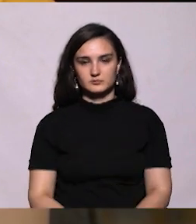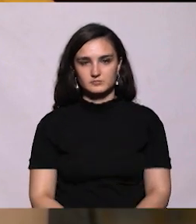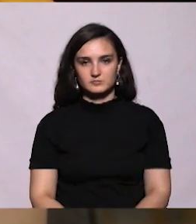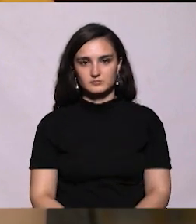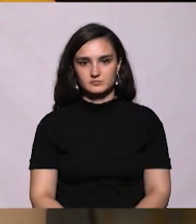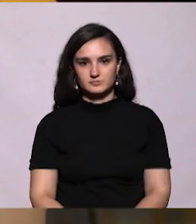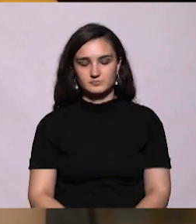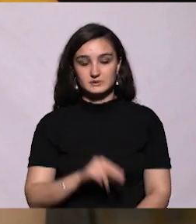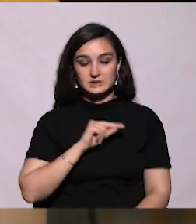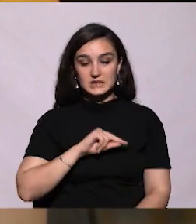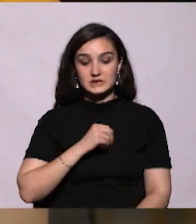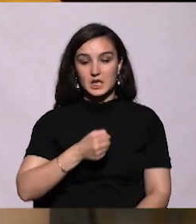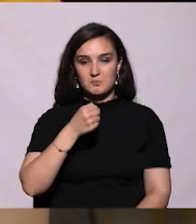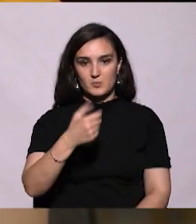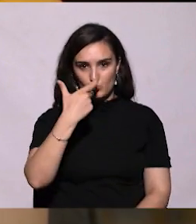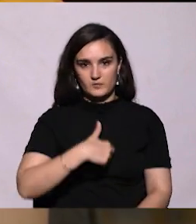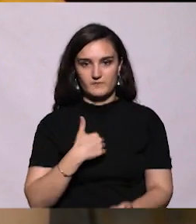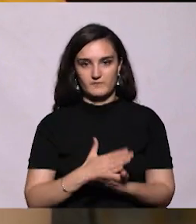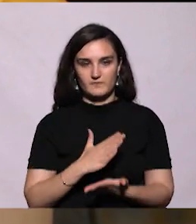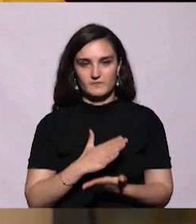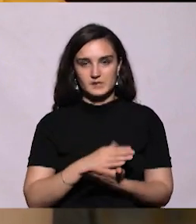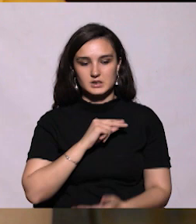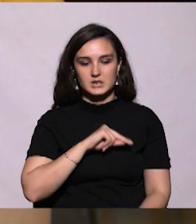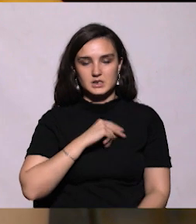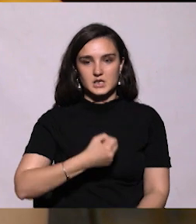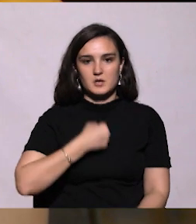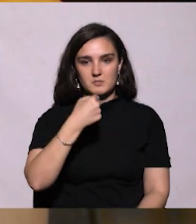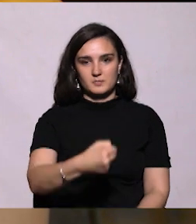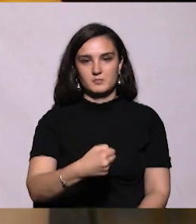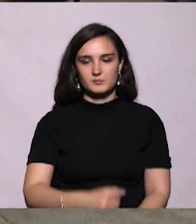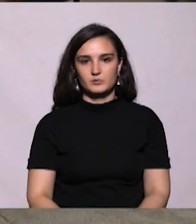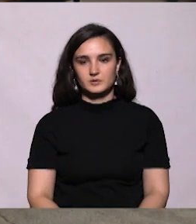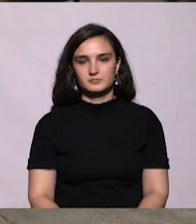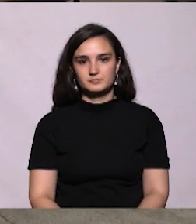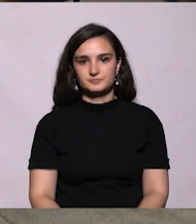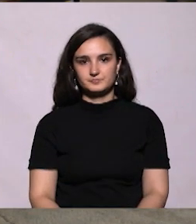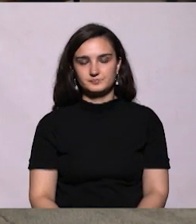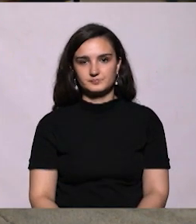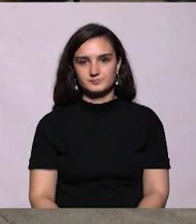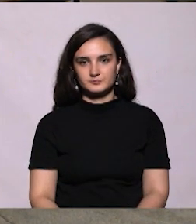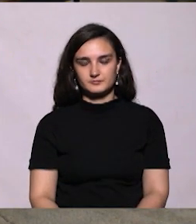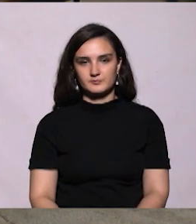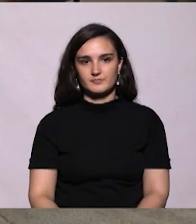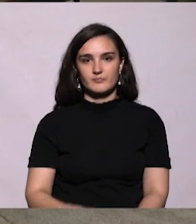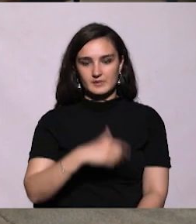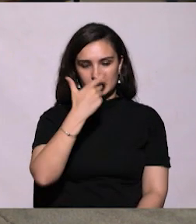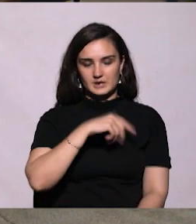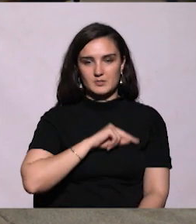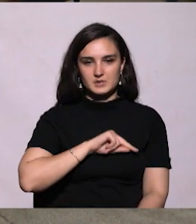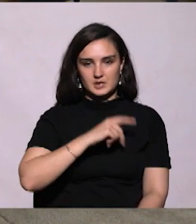Employee, დასაქმებული. Employee, დასაქმებული.